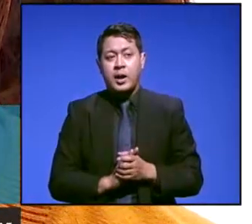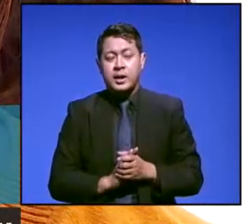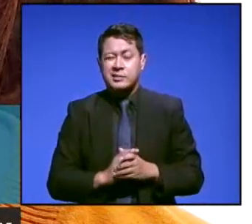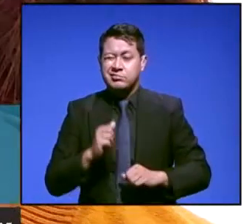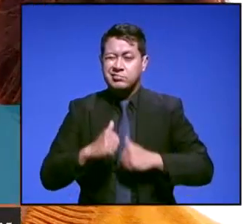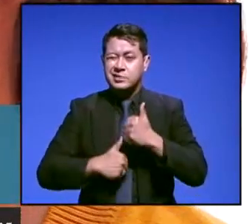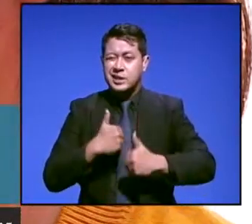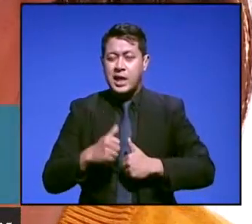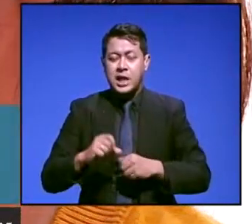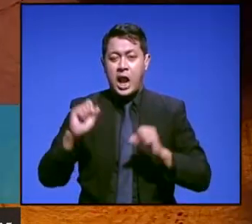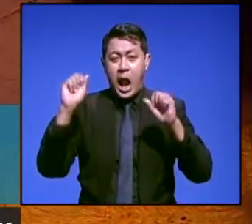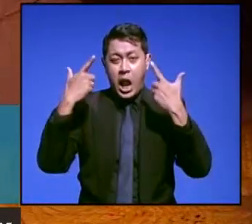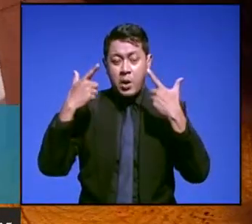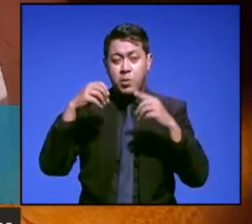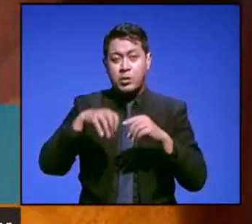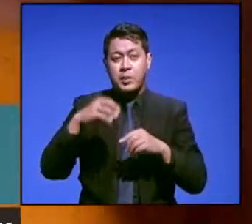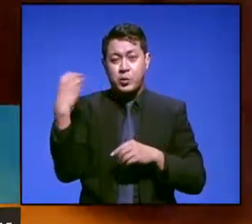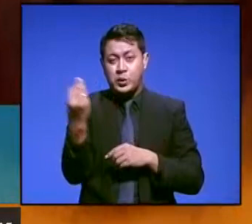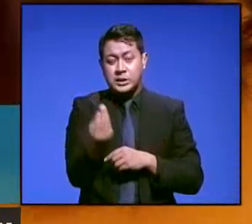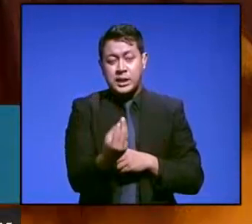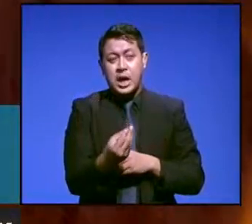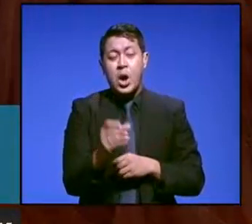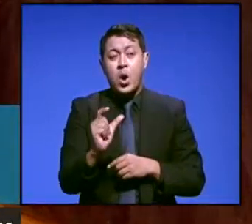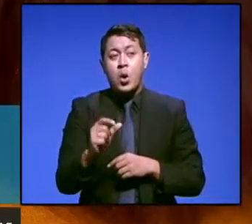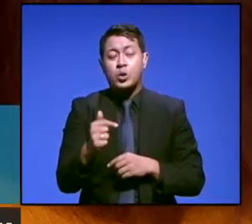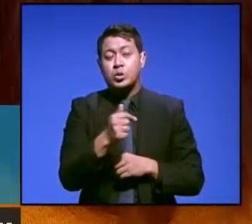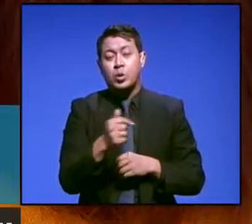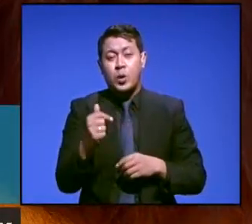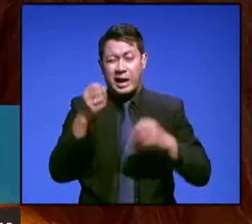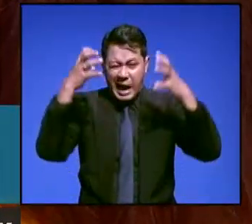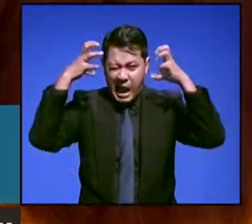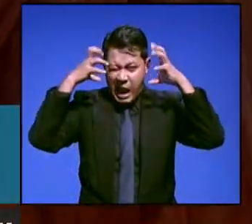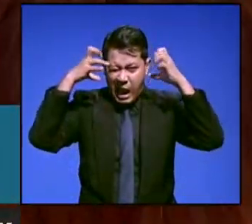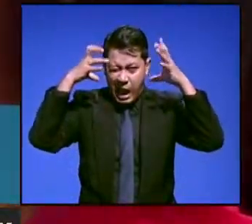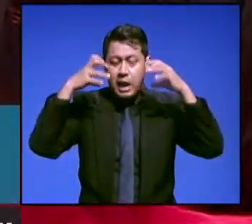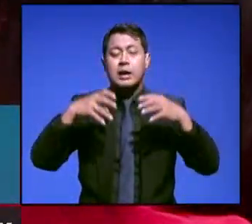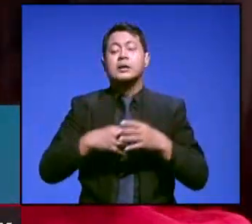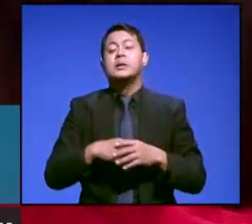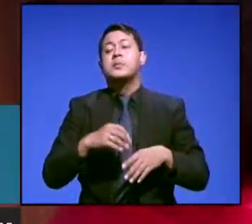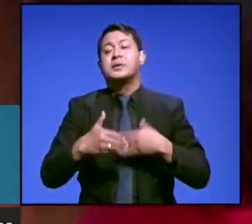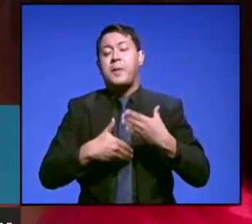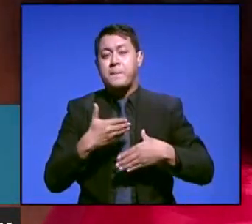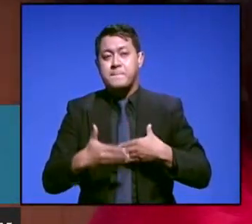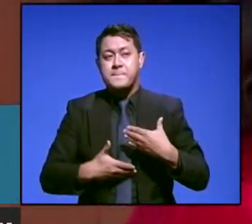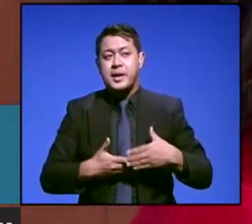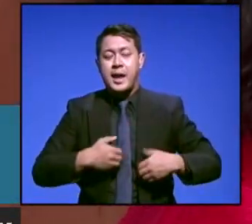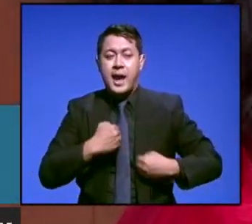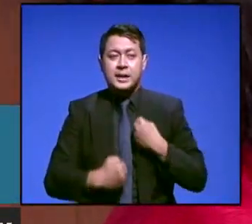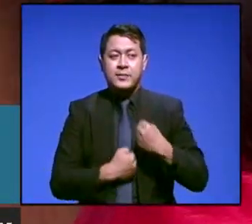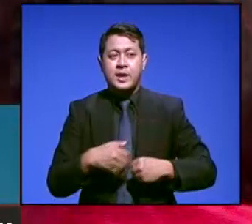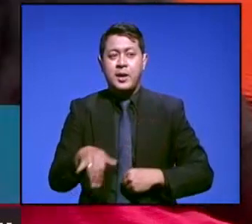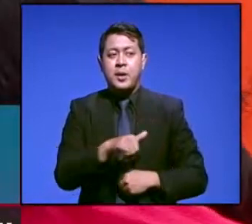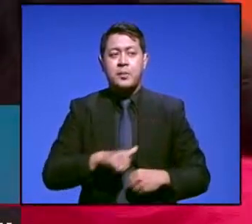melakukan kegiatan berlibur ke tempat wisata. Nah, untuk mengurai stres, Anda bisa memilih aktivitas menyenangkan